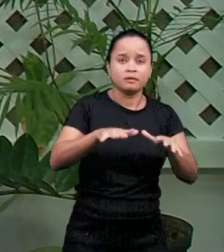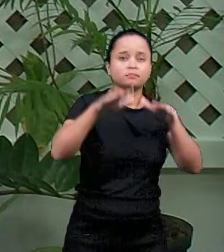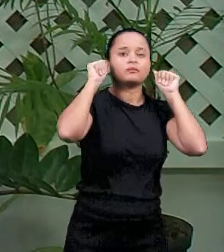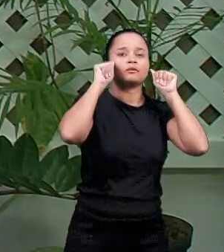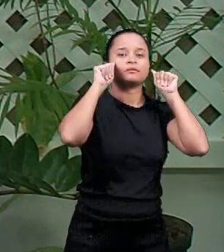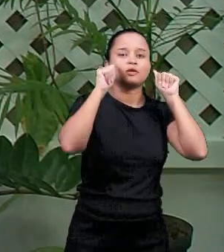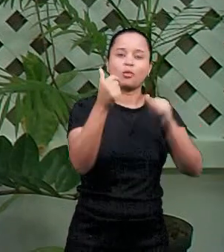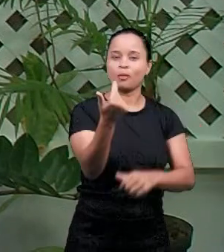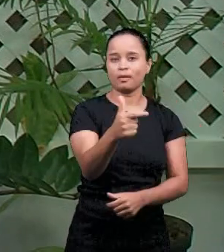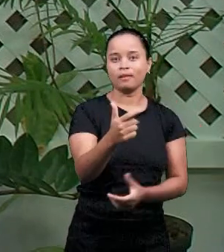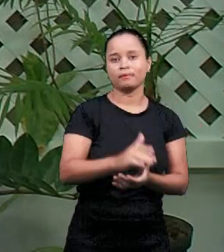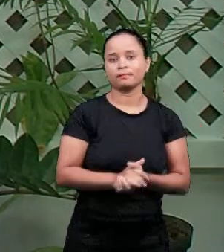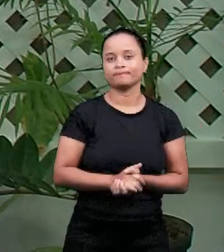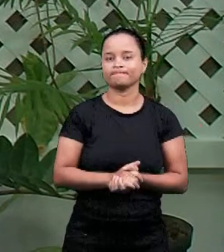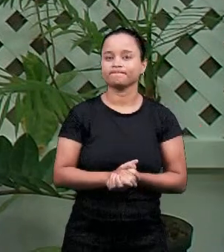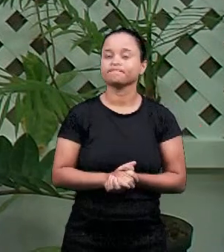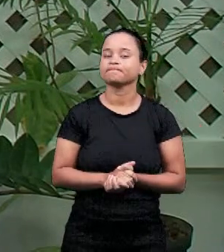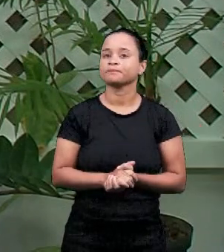Donc, anathème